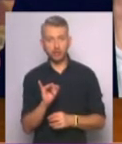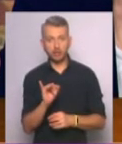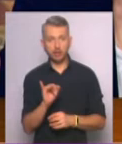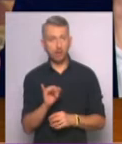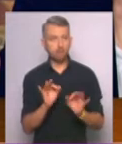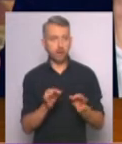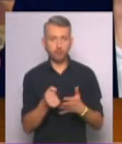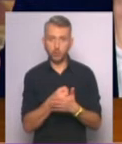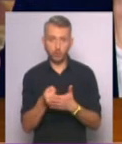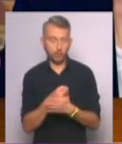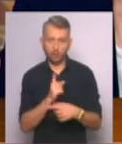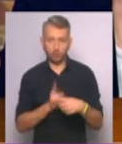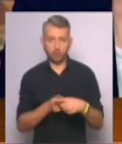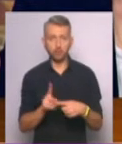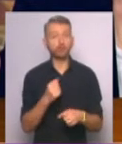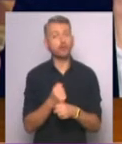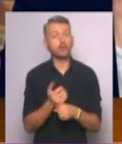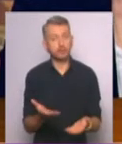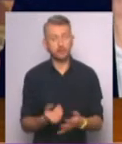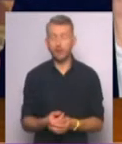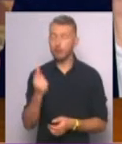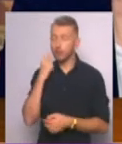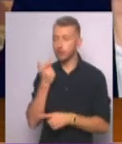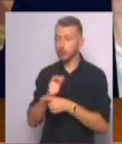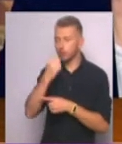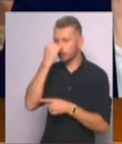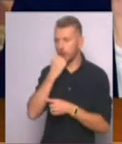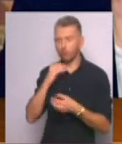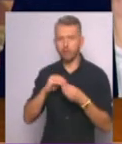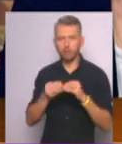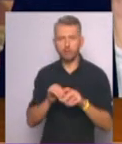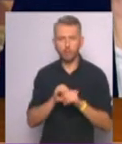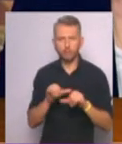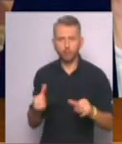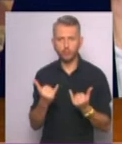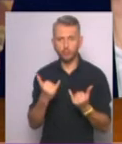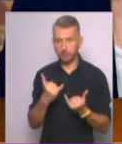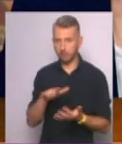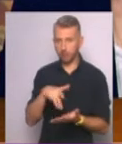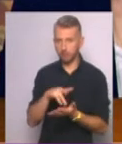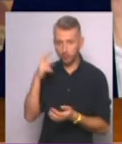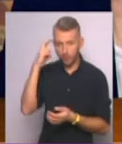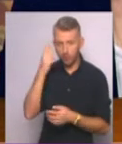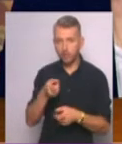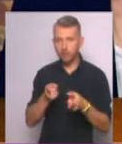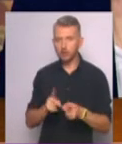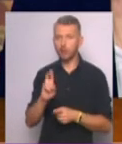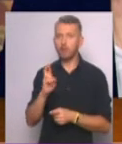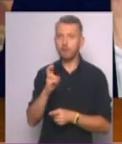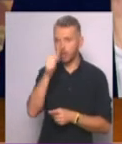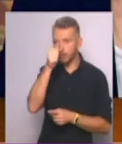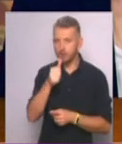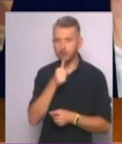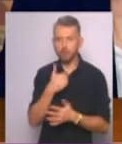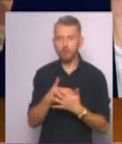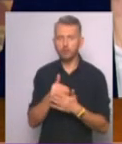доб'єшся. От що робити? Так, почули. Дуже дякуємо. Проблема дуже розповсюджена нині по нашому місту. Дійсно, в березні безліч. Майже